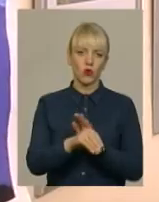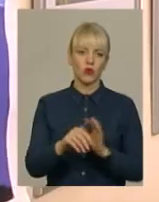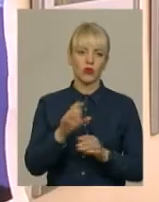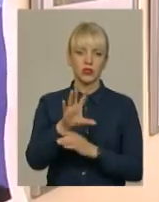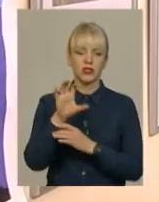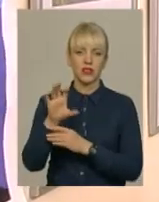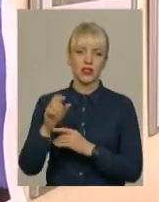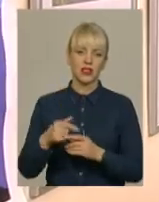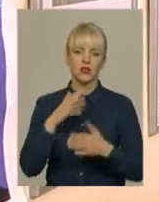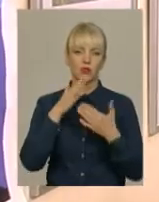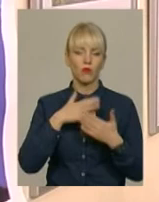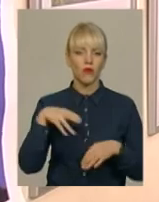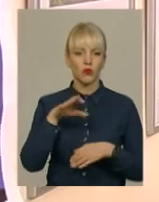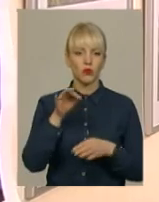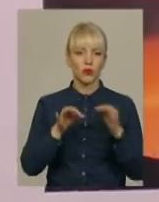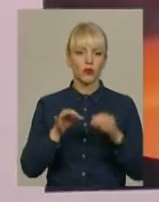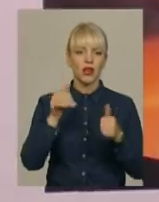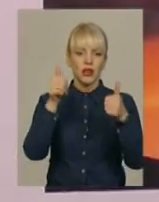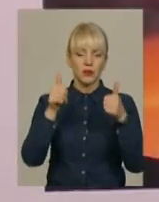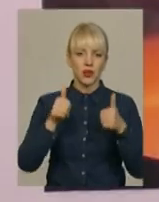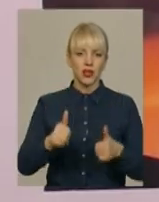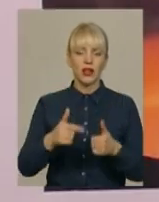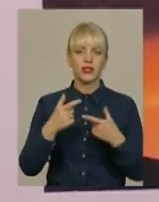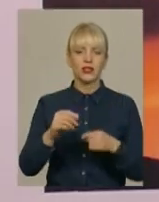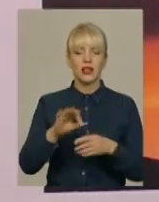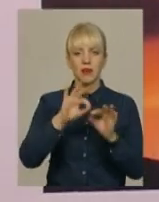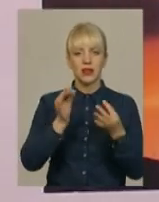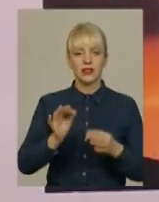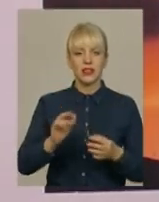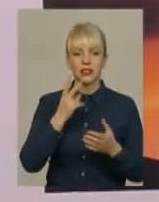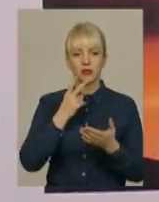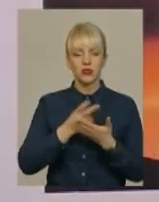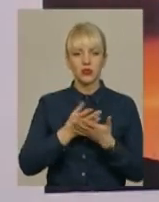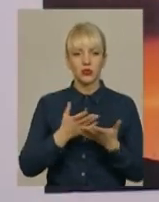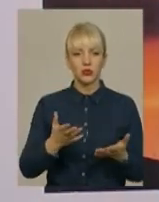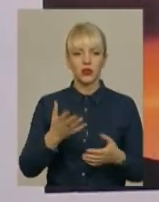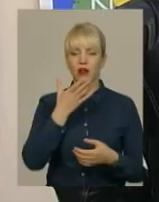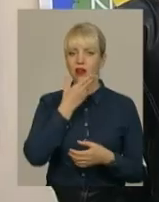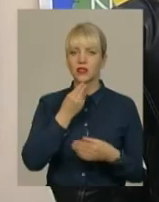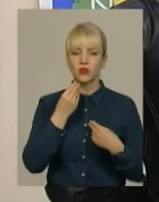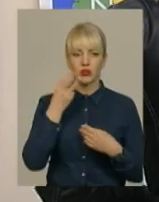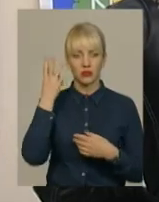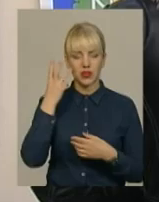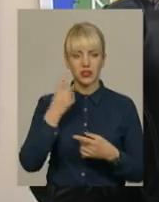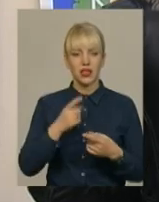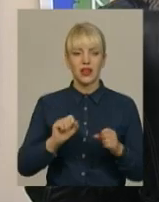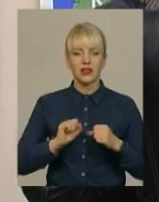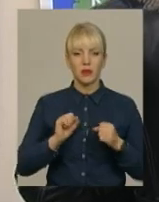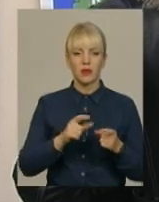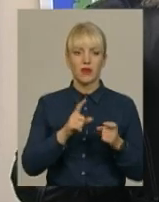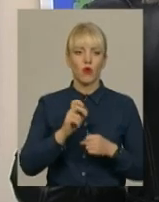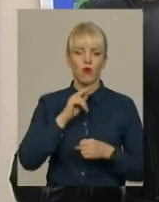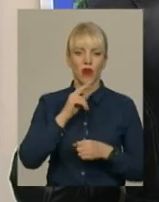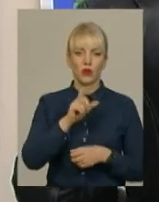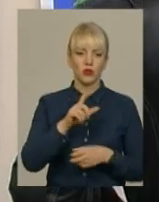до природи і плакати, у яких митець демонструє красу Хмельниччини і намагається привернути увагу людей до